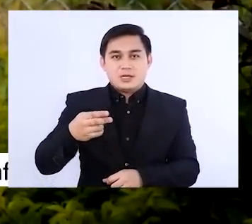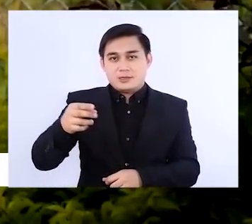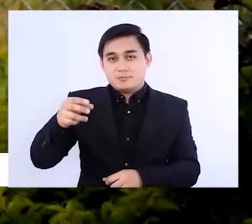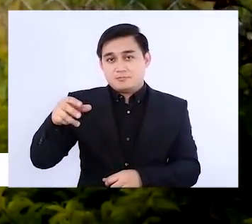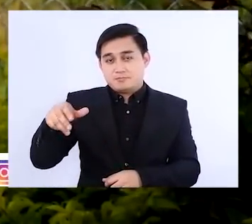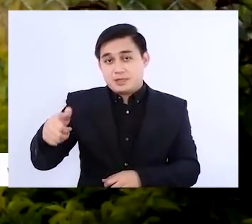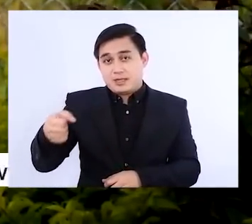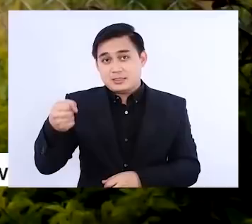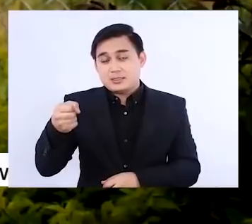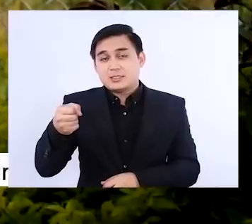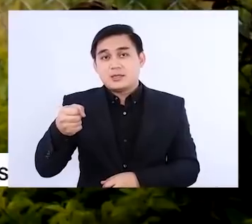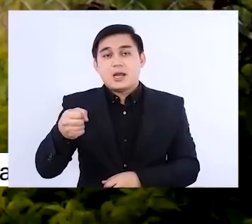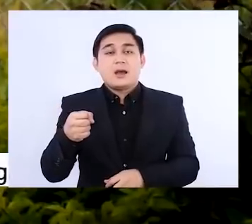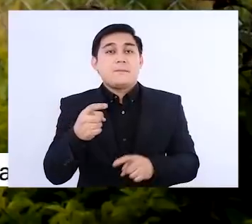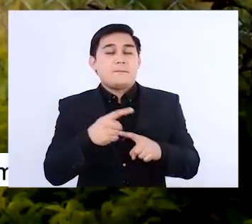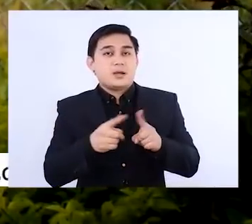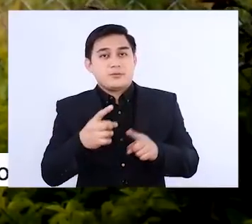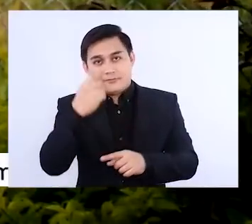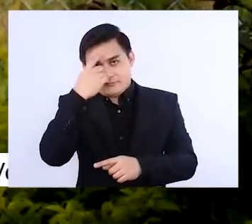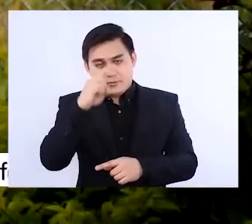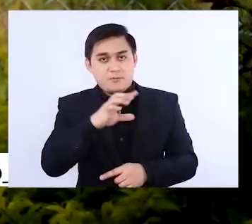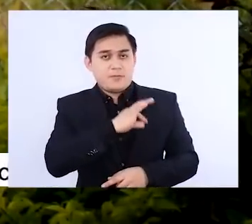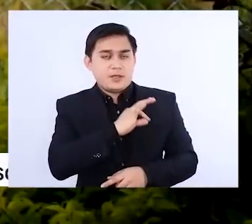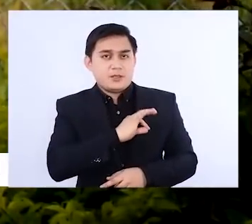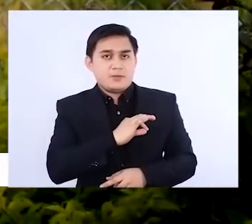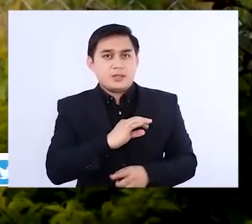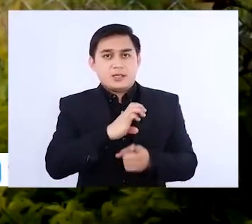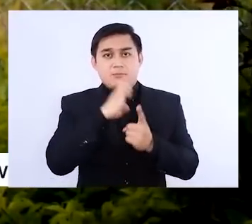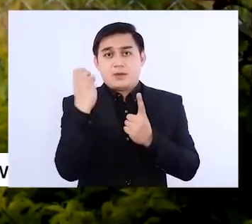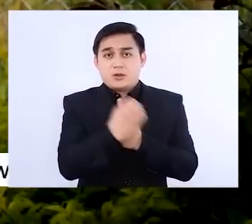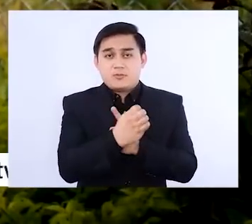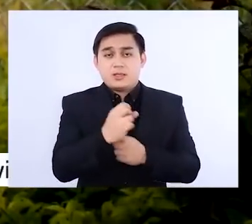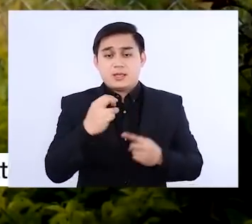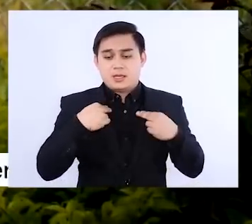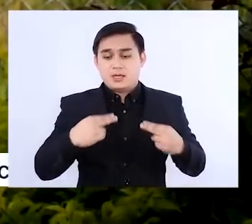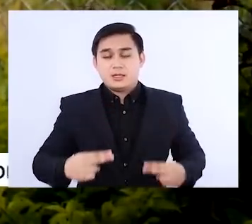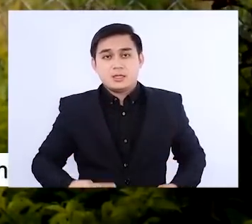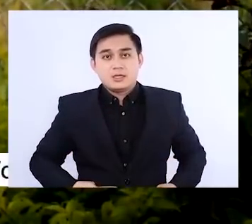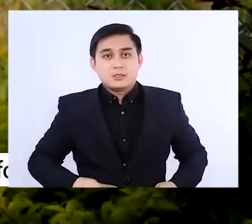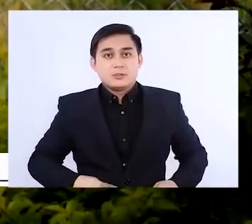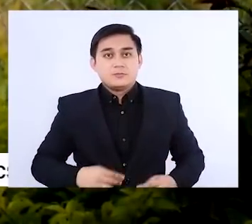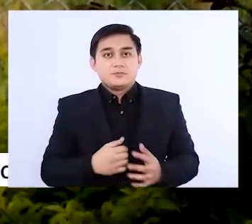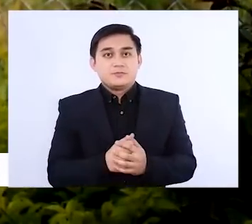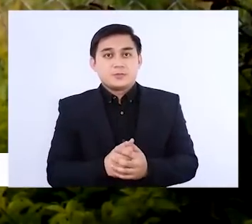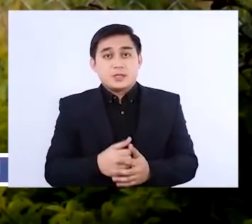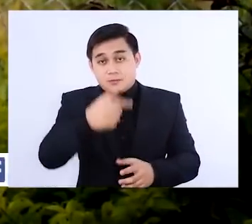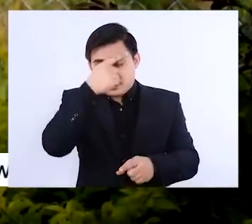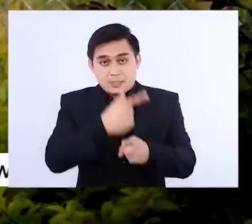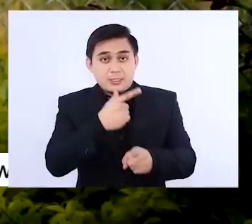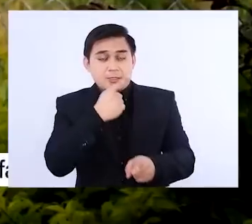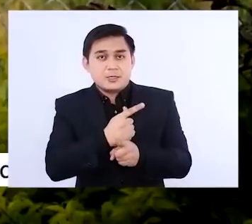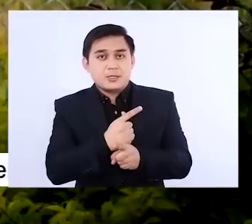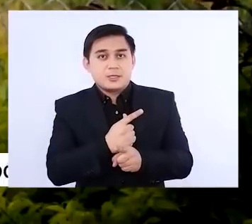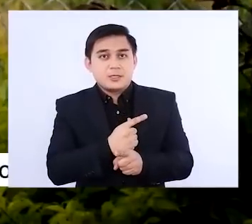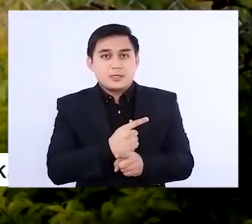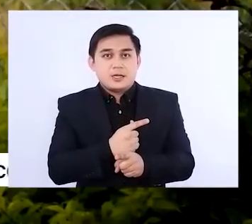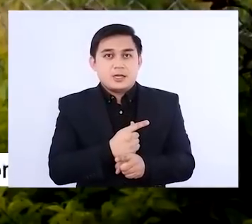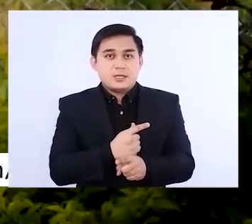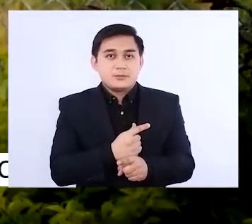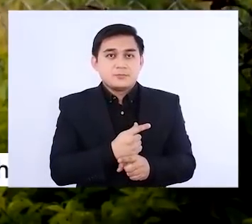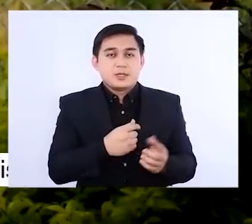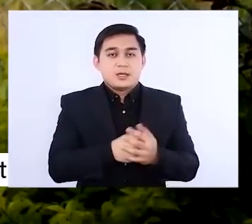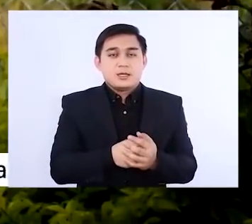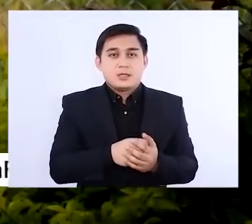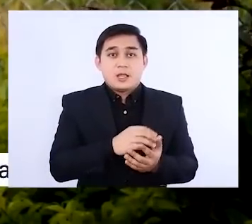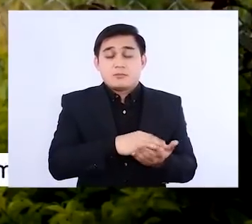para na rin sa kapakanan ng ating ekosistem at ng ating kalusugan, minabuti na ng mga kapatid na bawasan ito, lalo